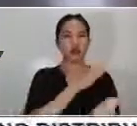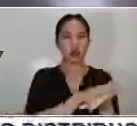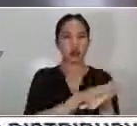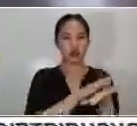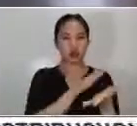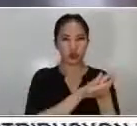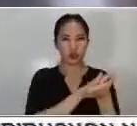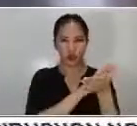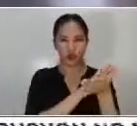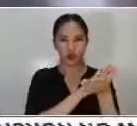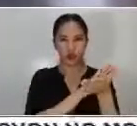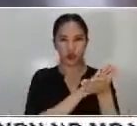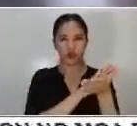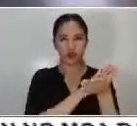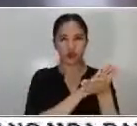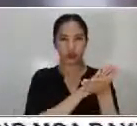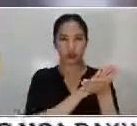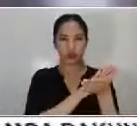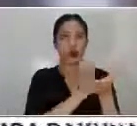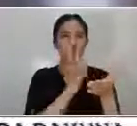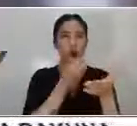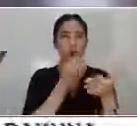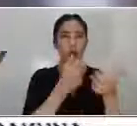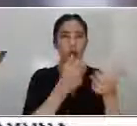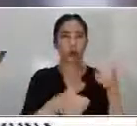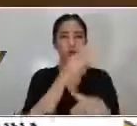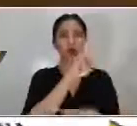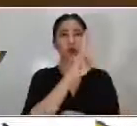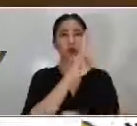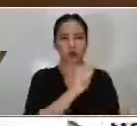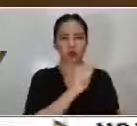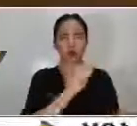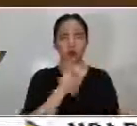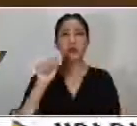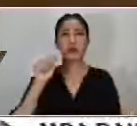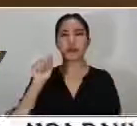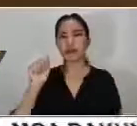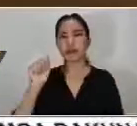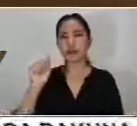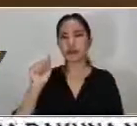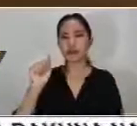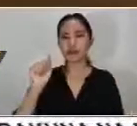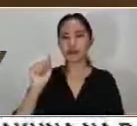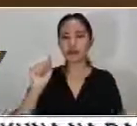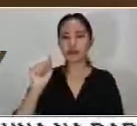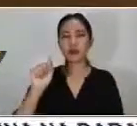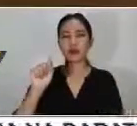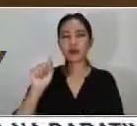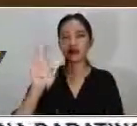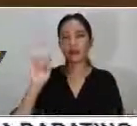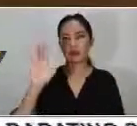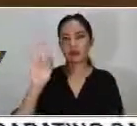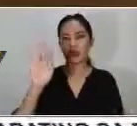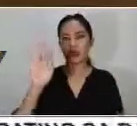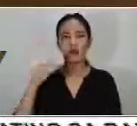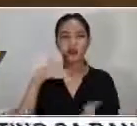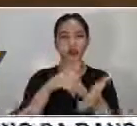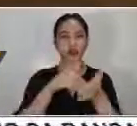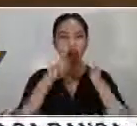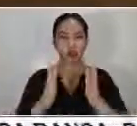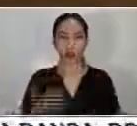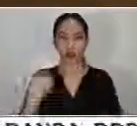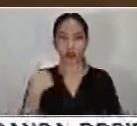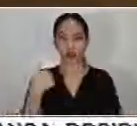grateful to you, Prime Minister, for your immediate agreement to it. This use of human shields is